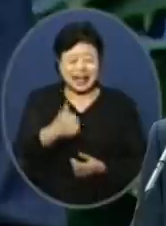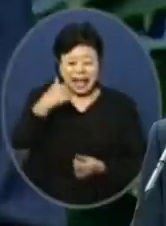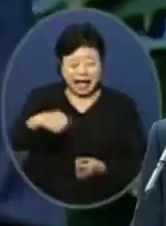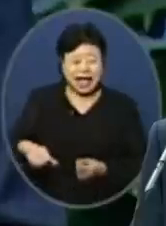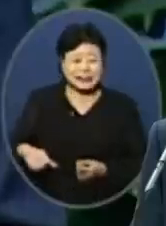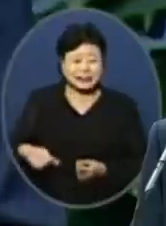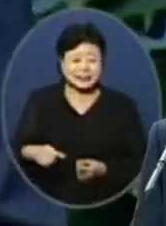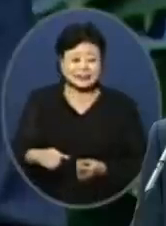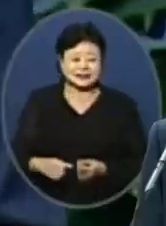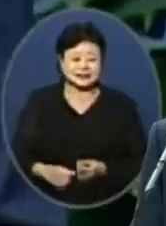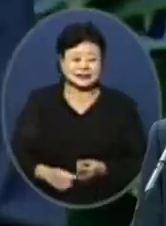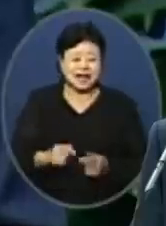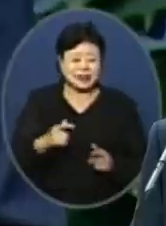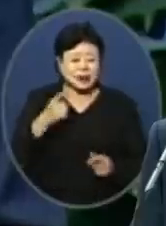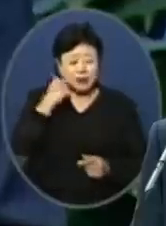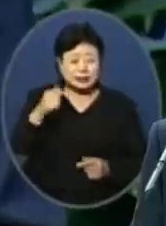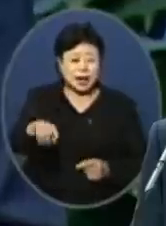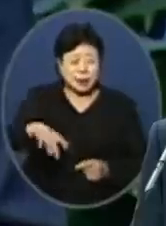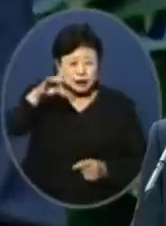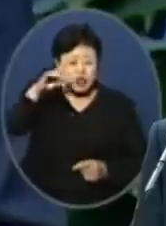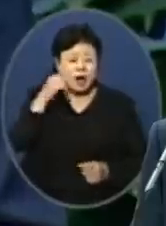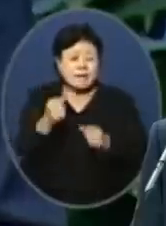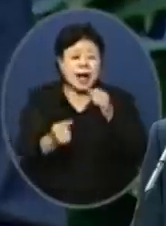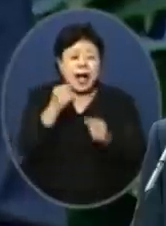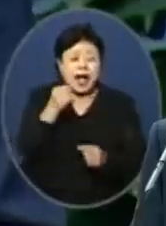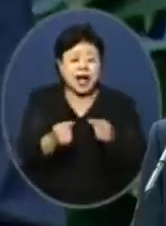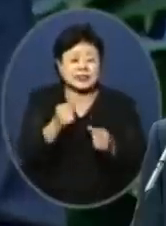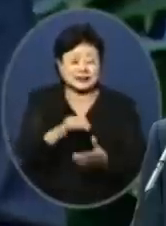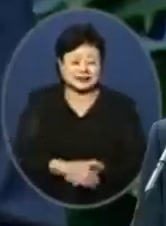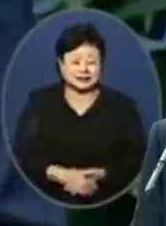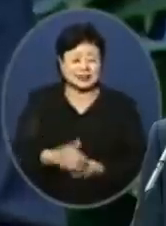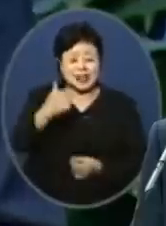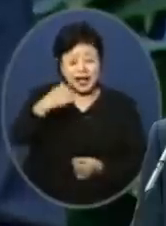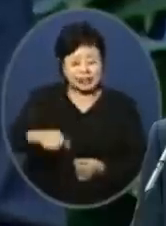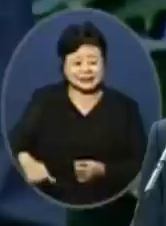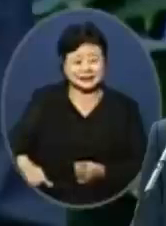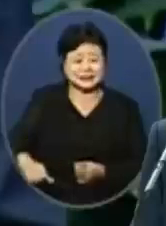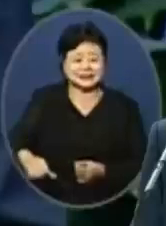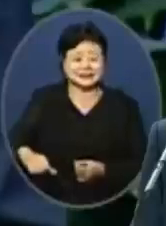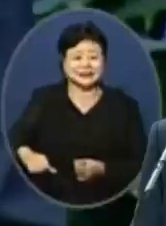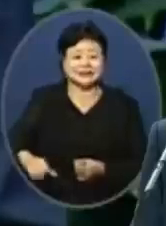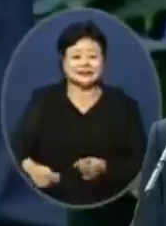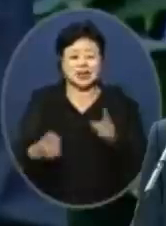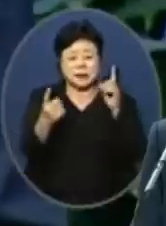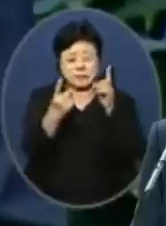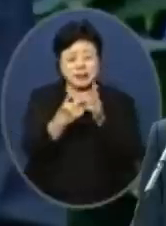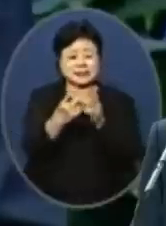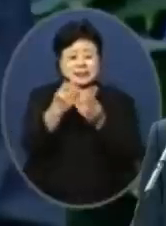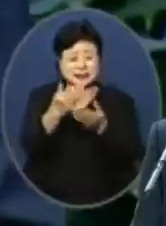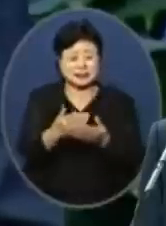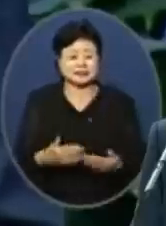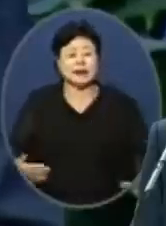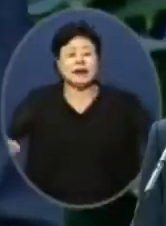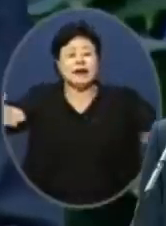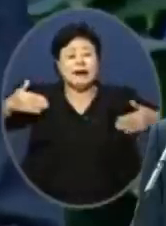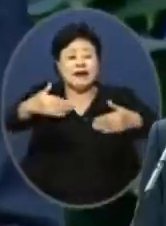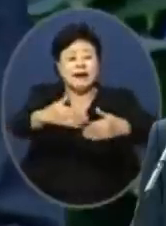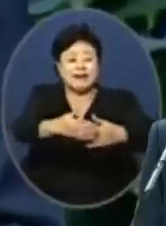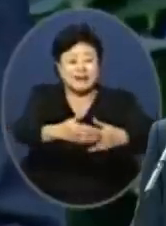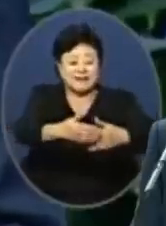아들이 뛰어온 것이 아니라 아버지가 뛰어나가서 오는 아들을 맞이해서 얼싸안고